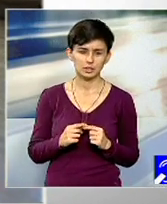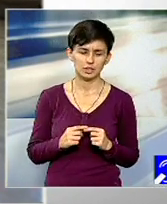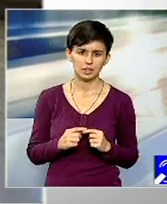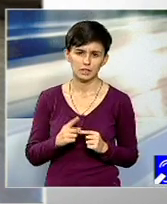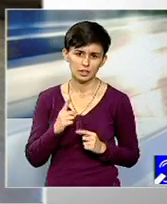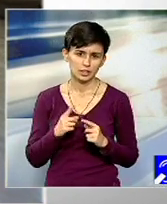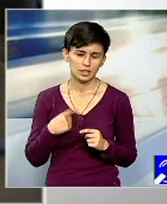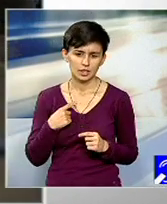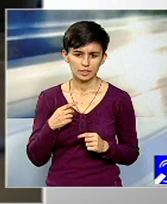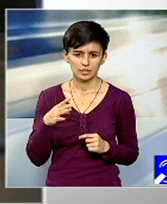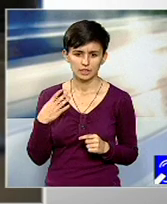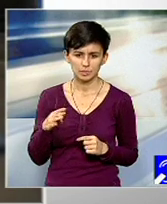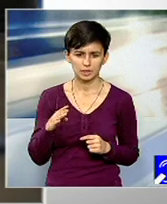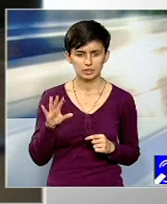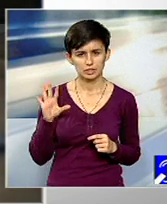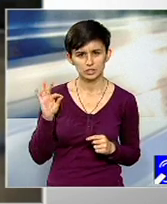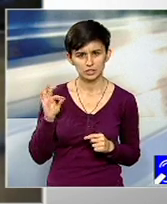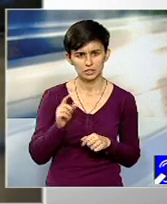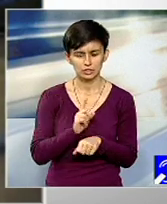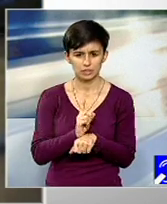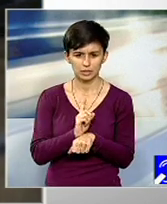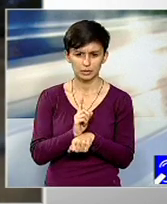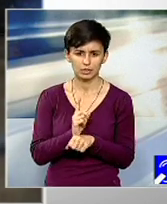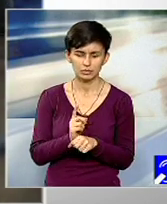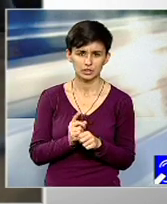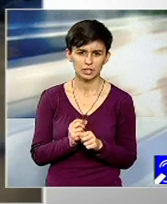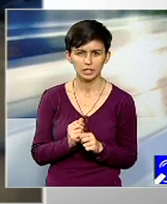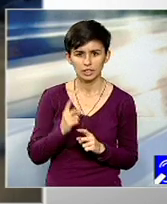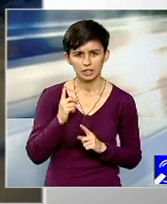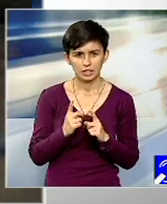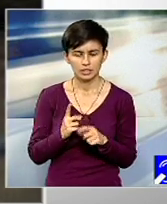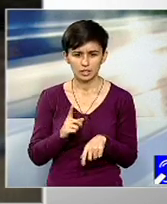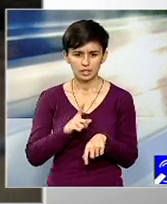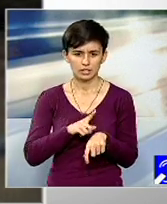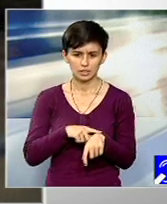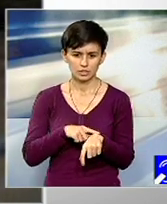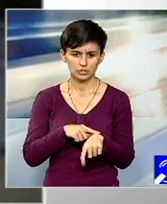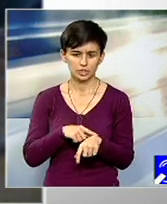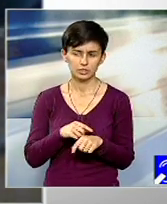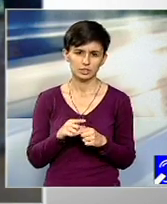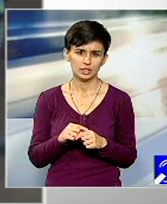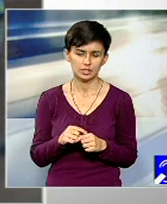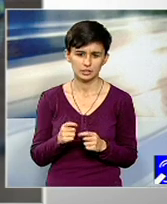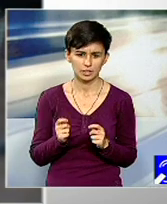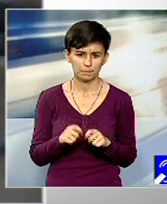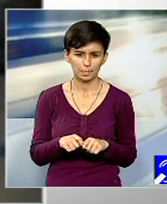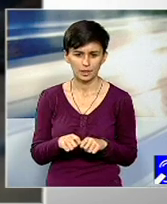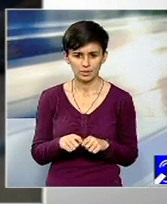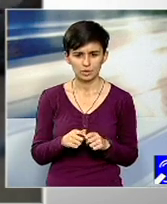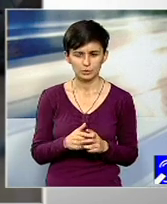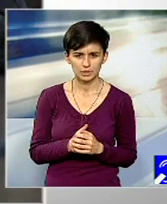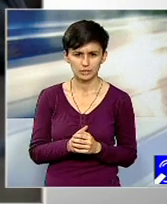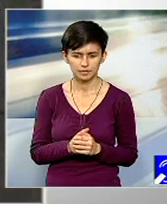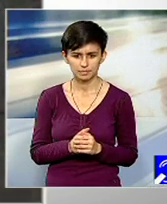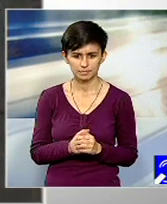că jocul este oprit, cronometrul este oprit de fiecare dată când mingea este în afara terenului.